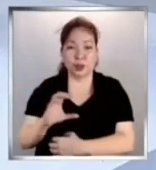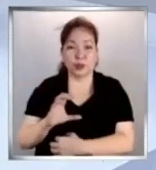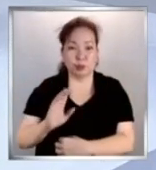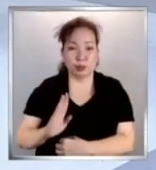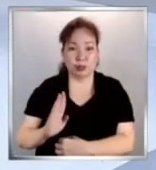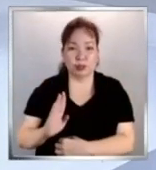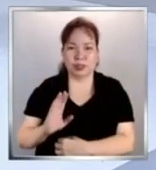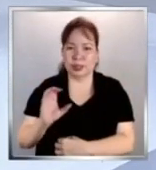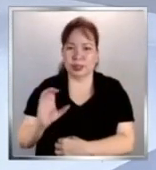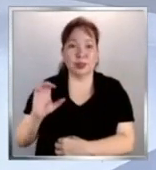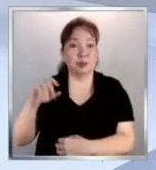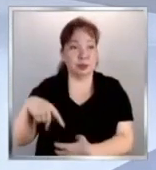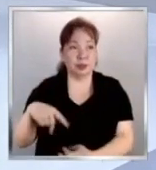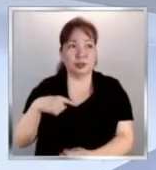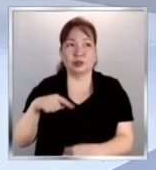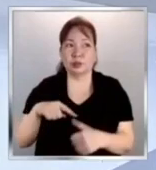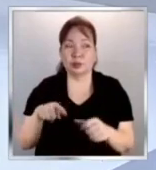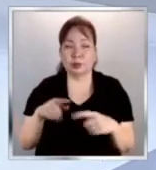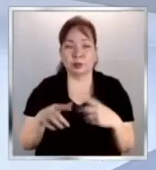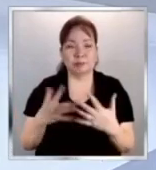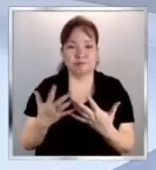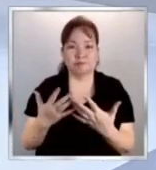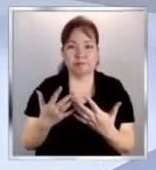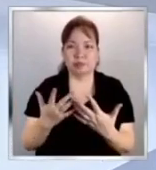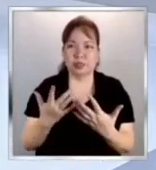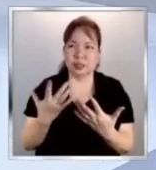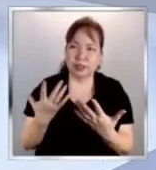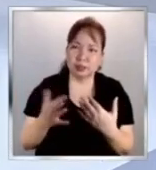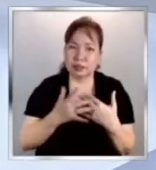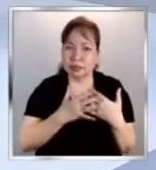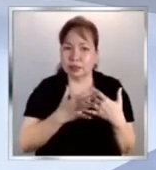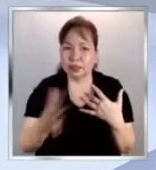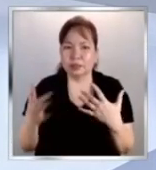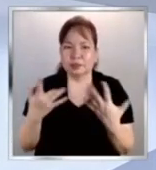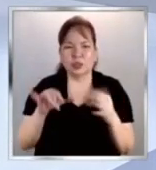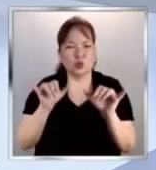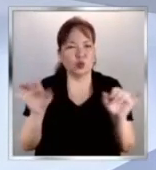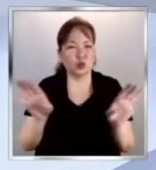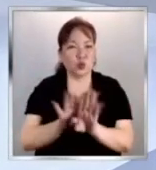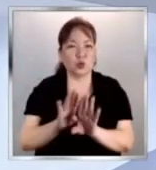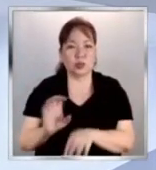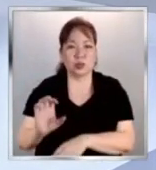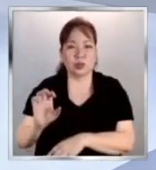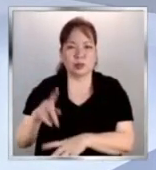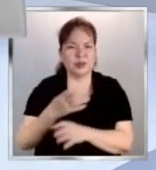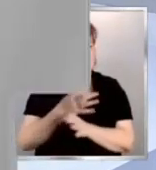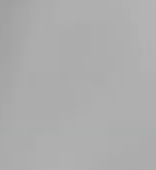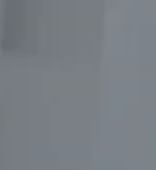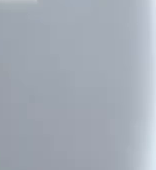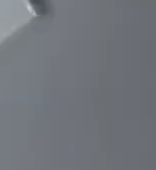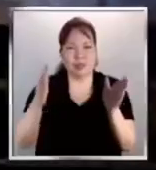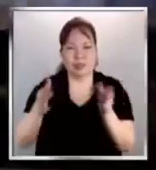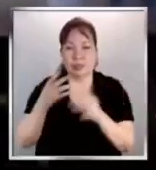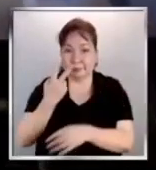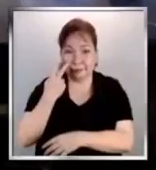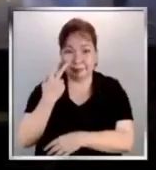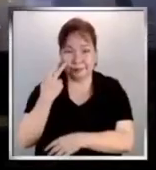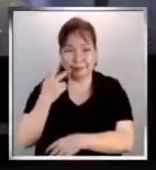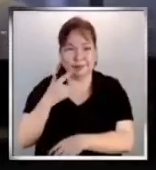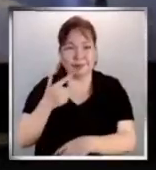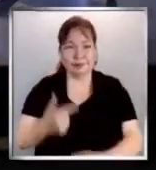ilang taon din munang magsasarang CCP para sa renovation. Yan ang tinutukan ni Jonathan Andal.